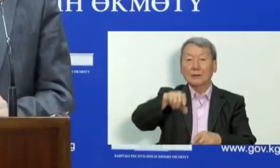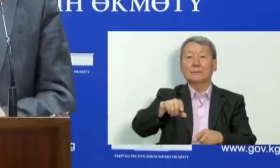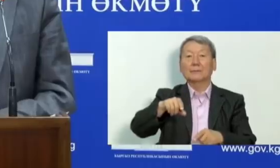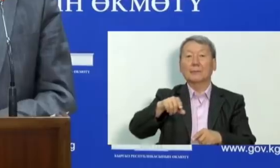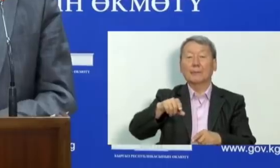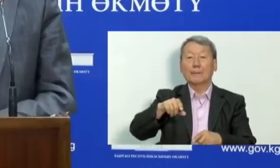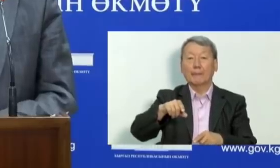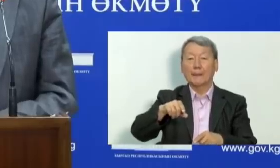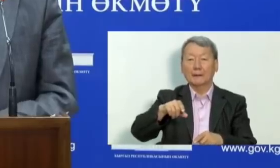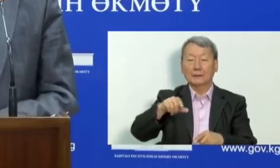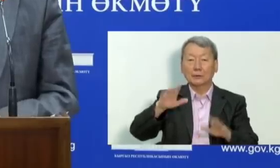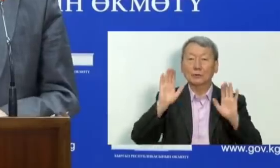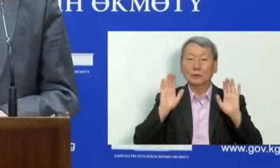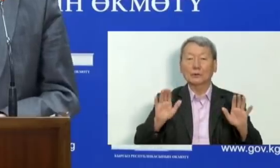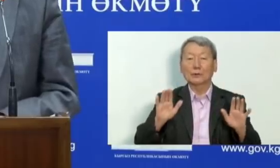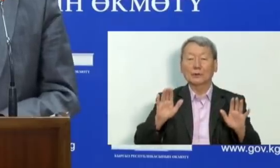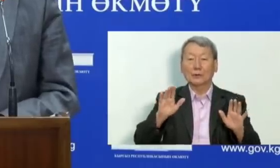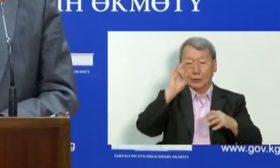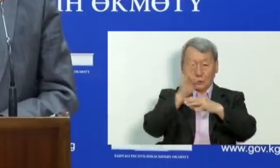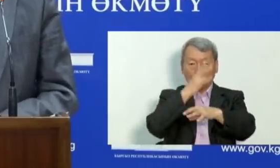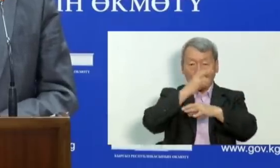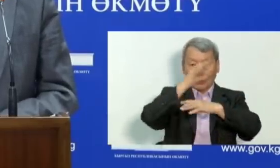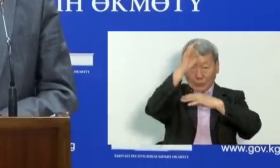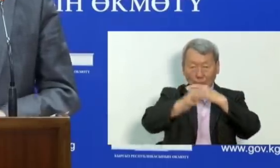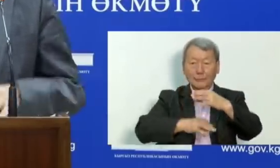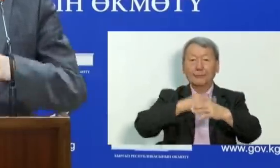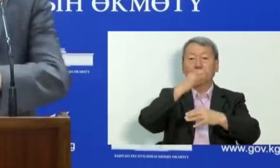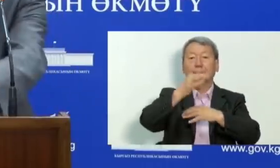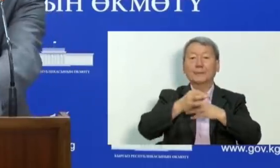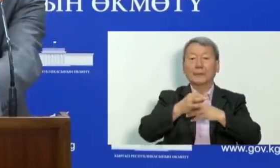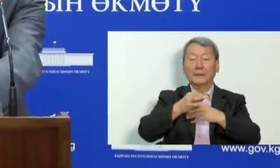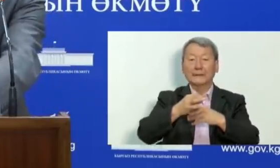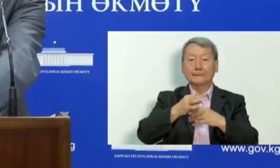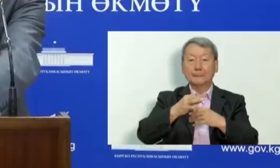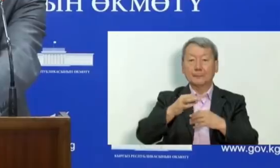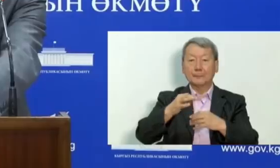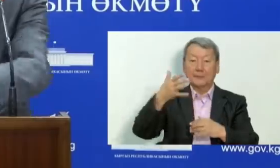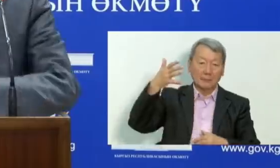тышкары жалпы сутка боюнча